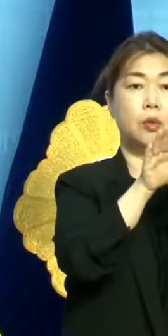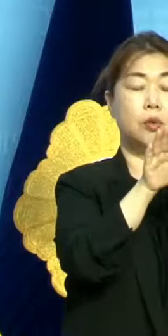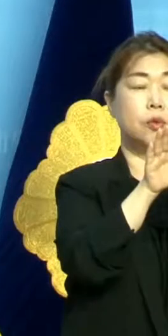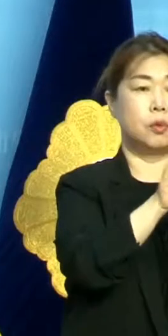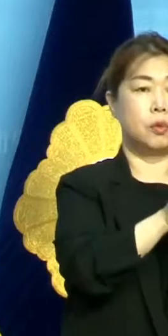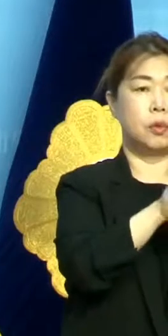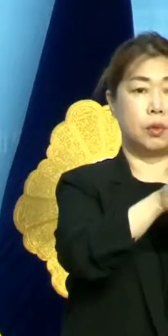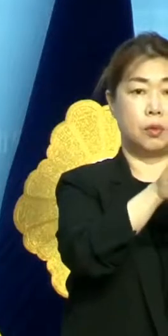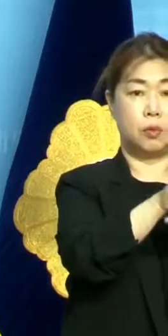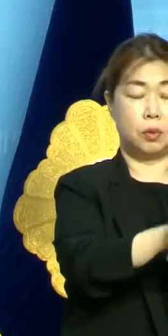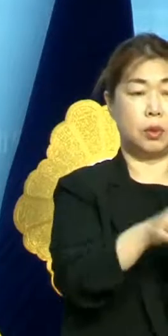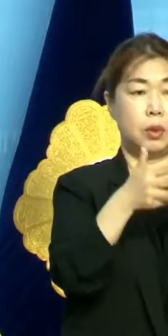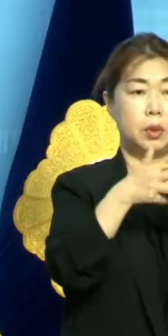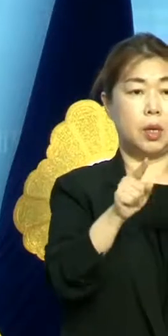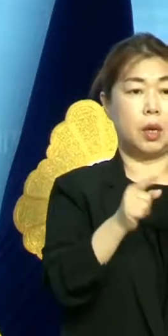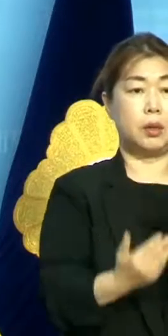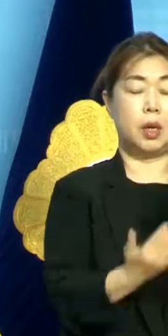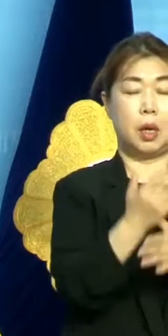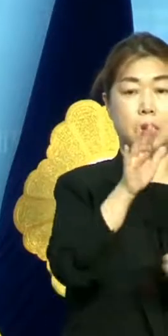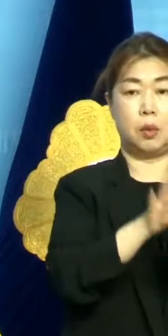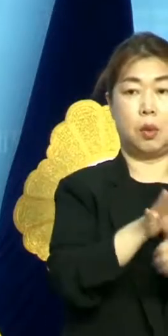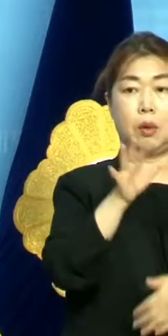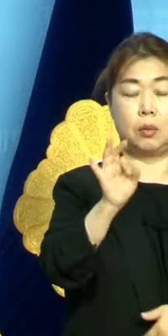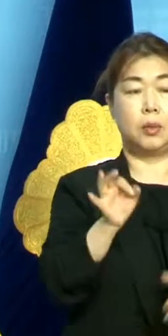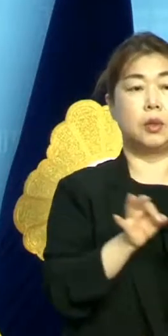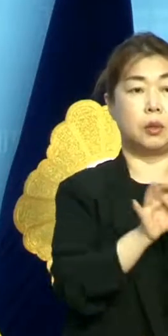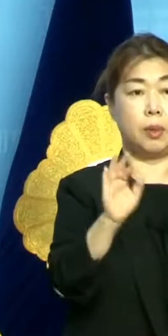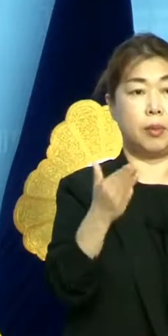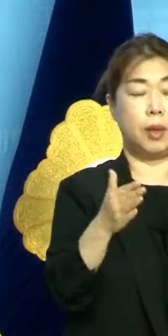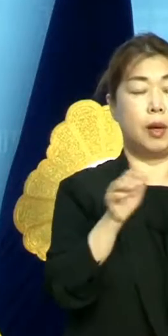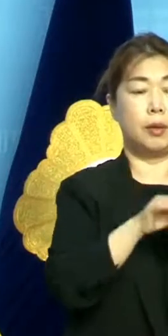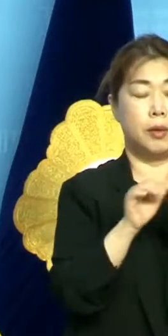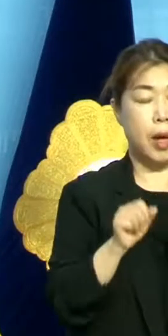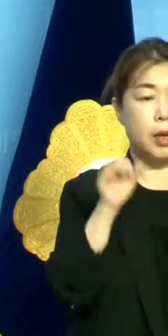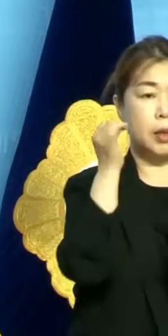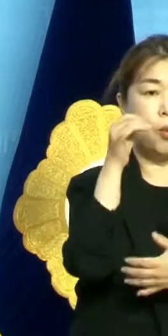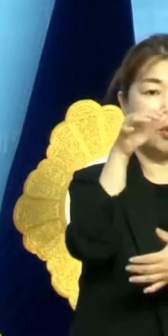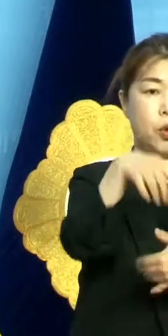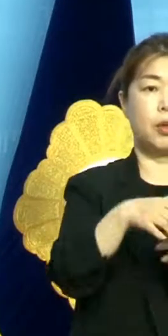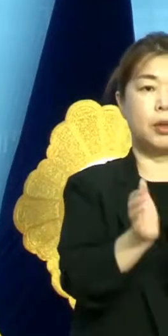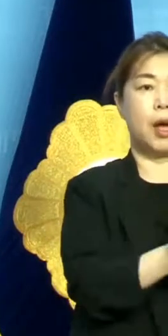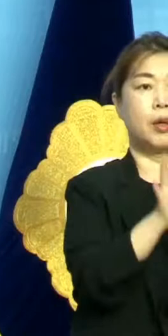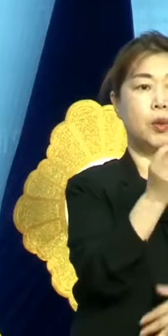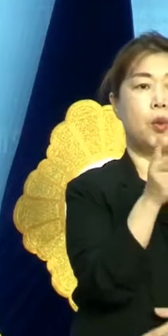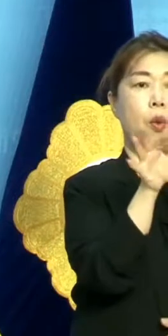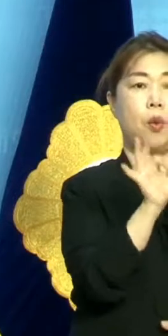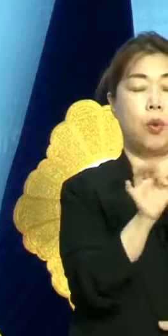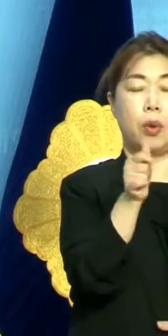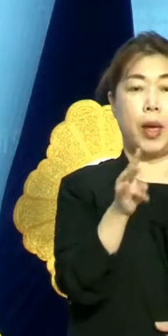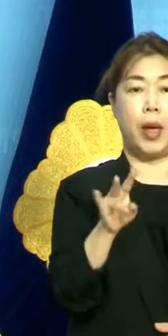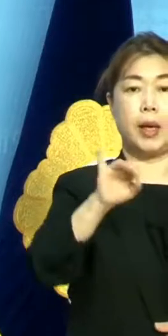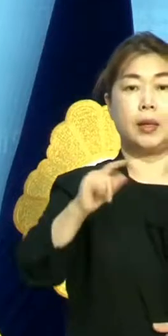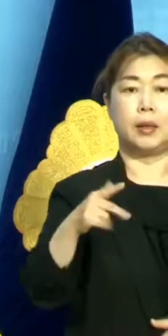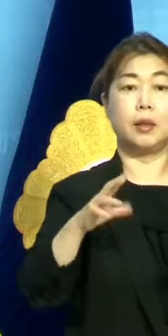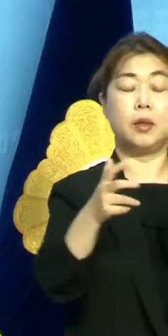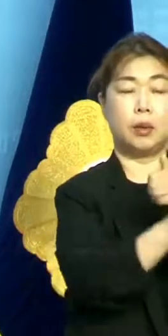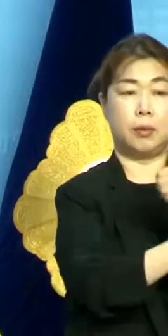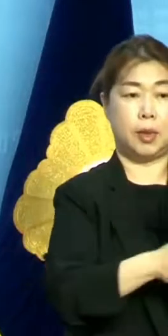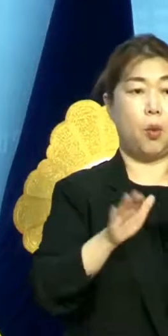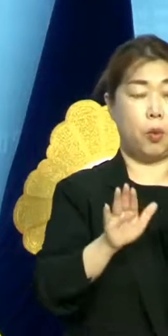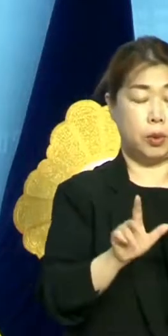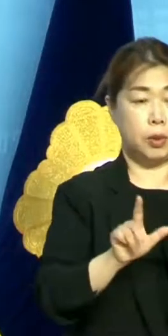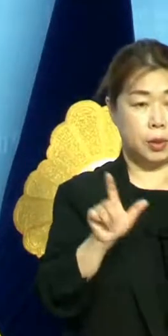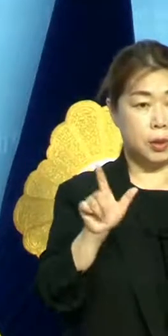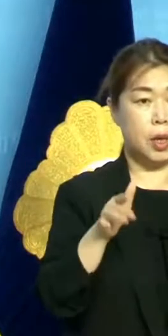2차 재난지원금을 지급해야 합니다. 안녕하세요. 기본소득당 용혜인 의원입니다. 오늘은